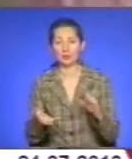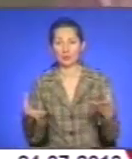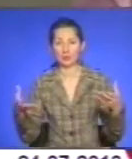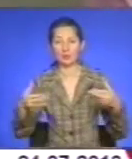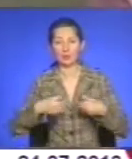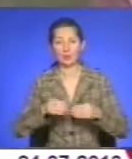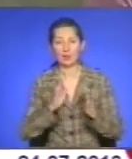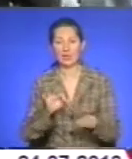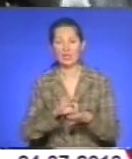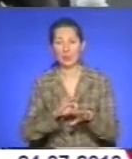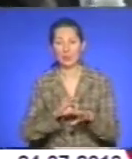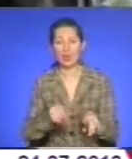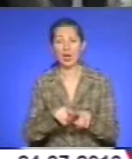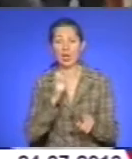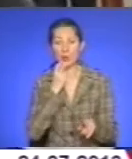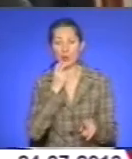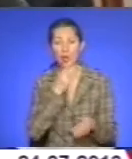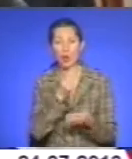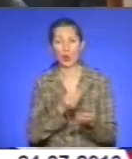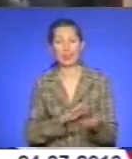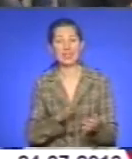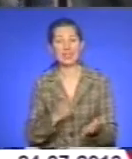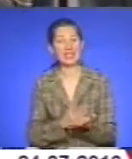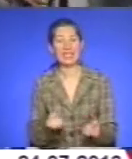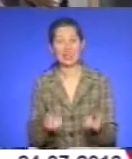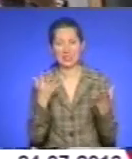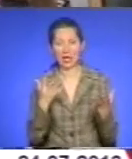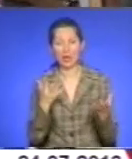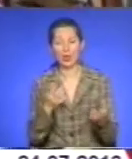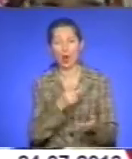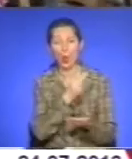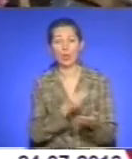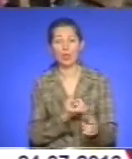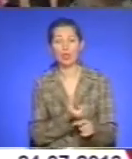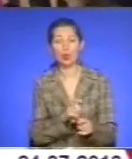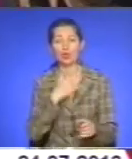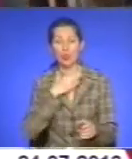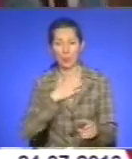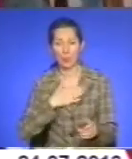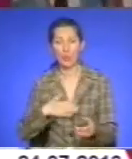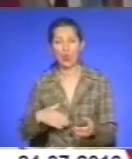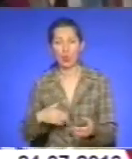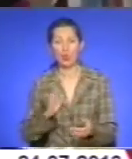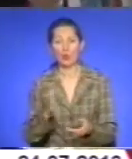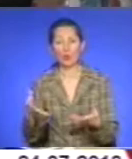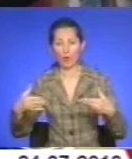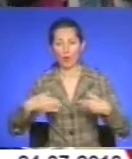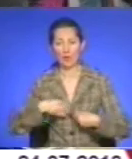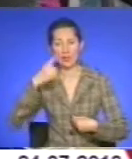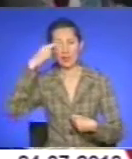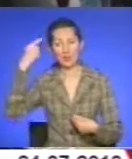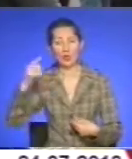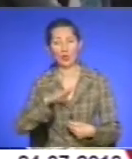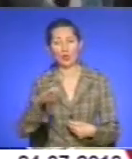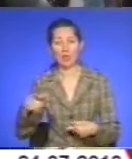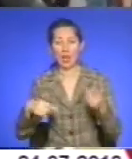посмішкою. Кольори не є яскравими, кольори дуже благополучні будуть впливати на психіку дітей. Малюнки є хорошими. Перед тим,